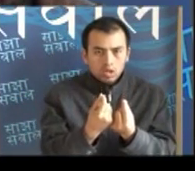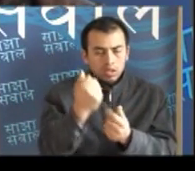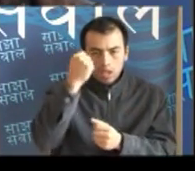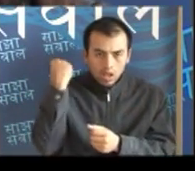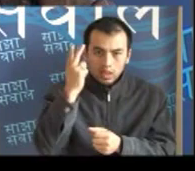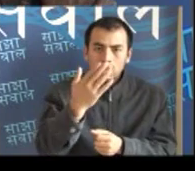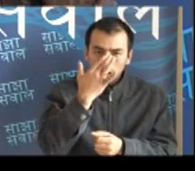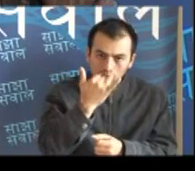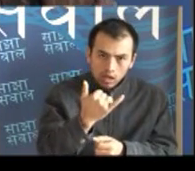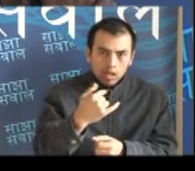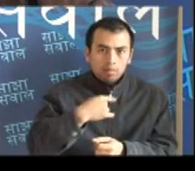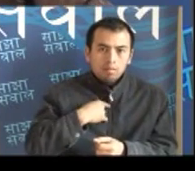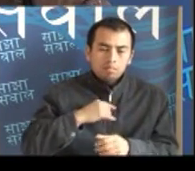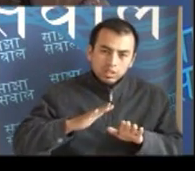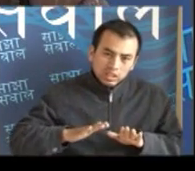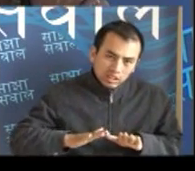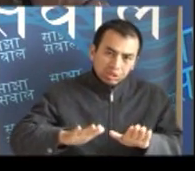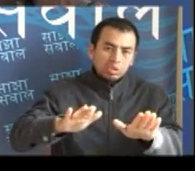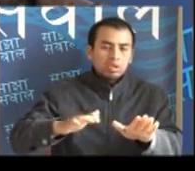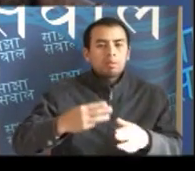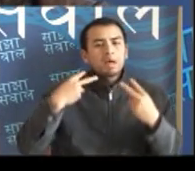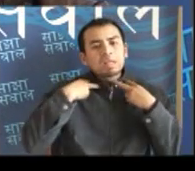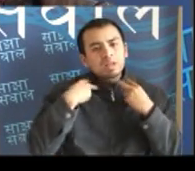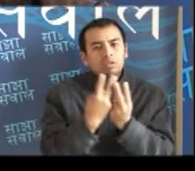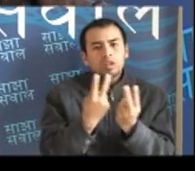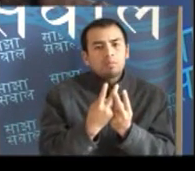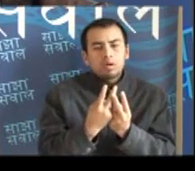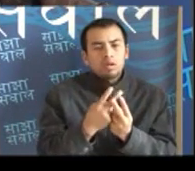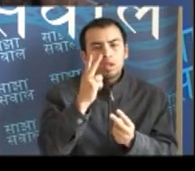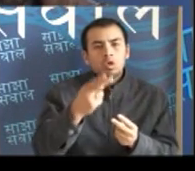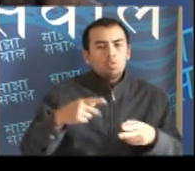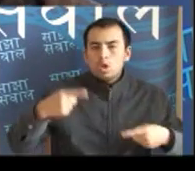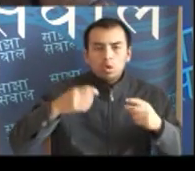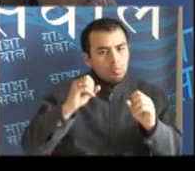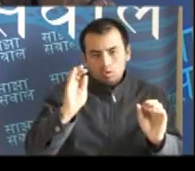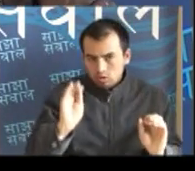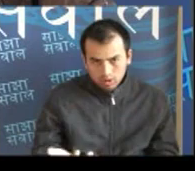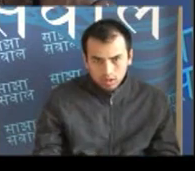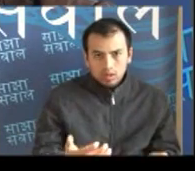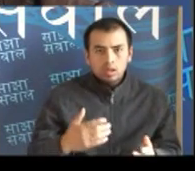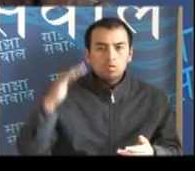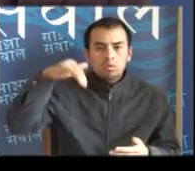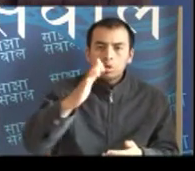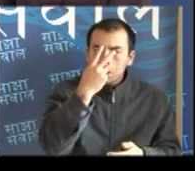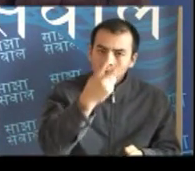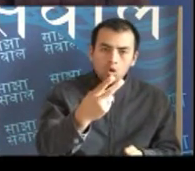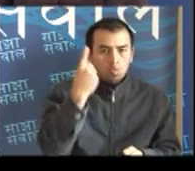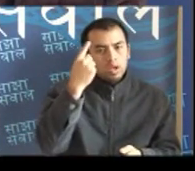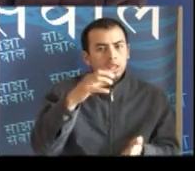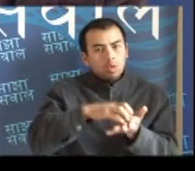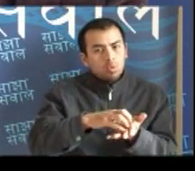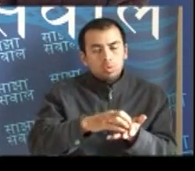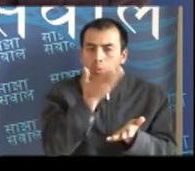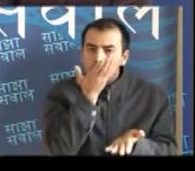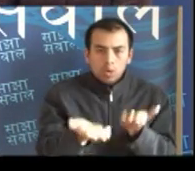मैले म त कसरी म घिस्रेर नै पढ्ने पनि मेरो बाध्यता थियो, र त्यहाँनिर न होलचेयर जान्छ, तपाईँले पनि हाम्रो यो भूगोलको आधारमा पनि हाम्रो गोर्खाको कस्तो छ